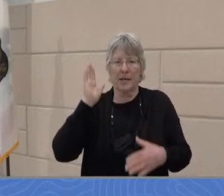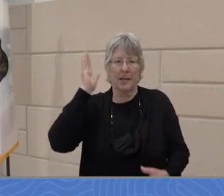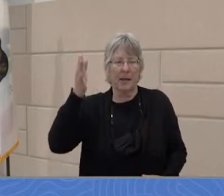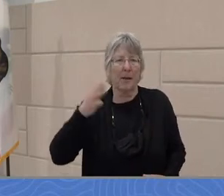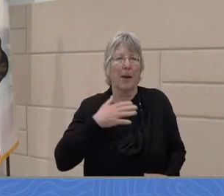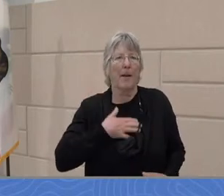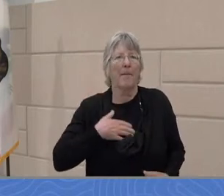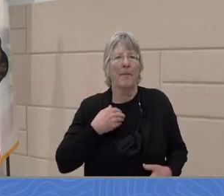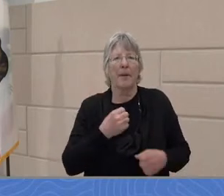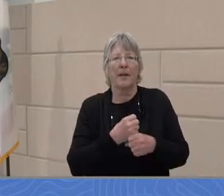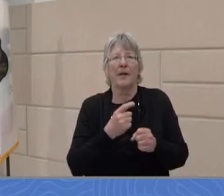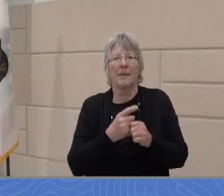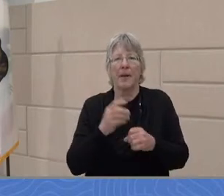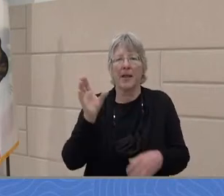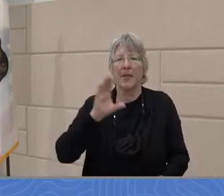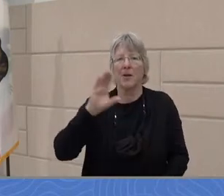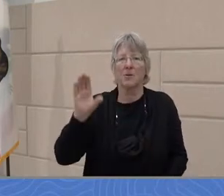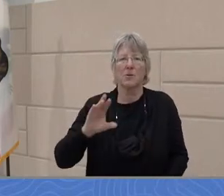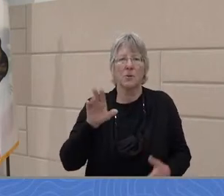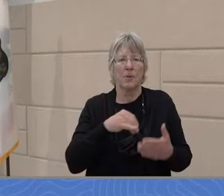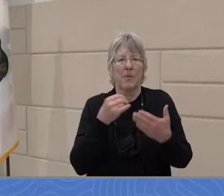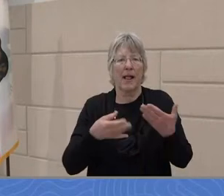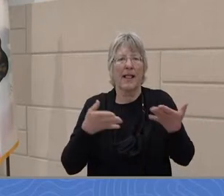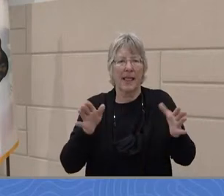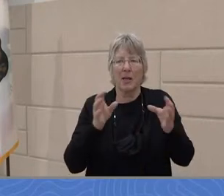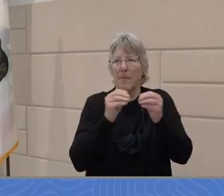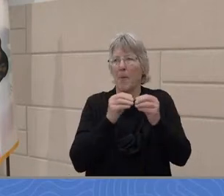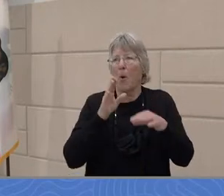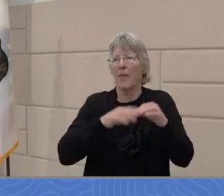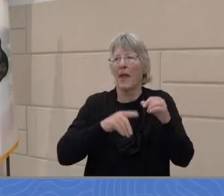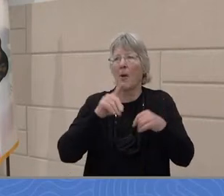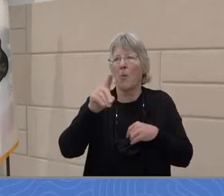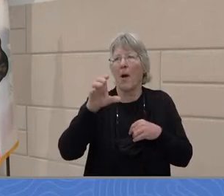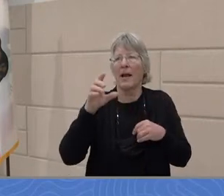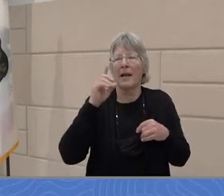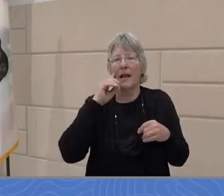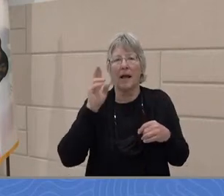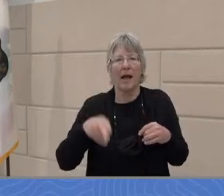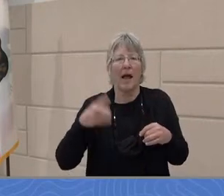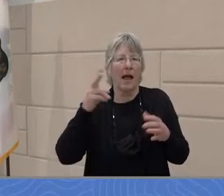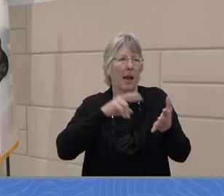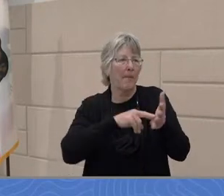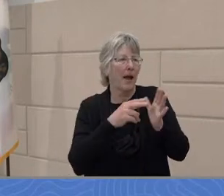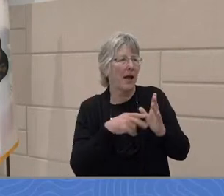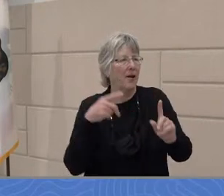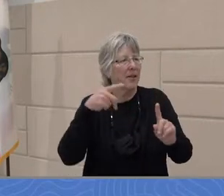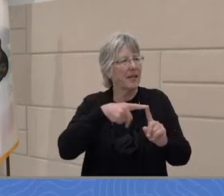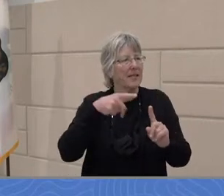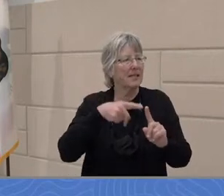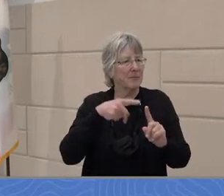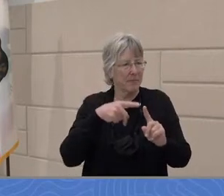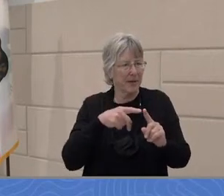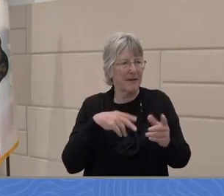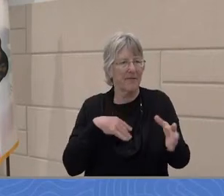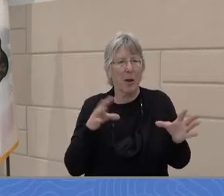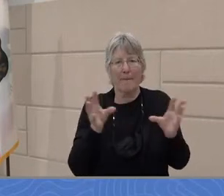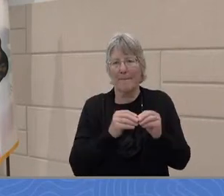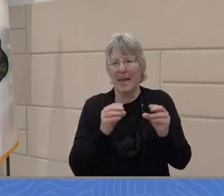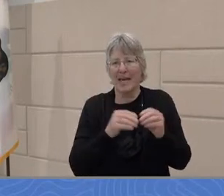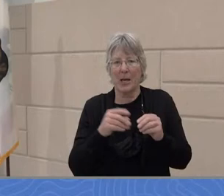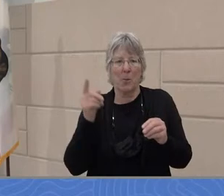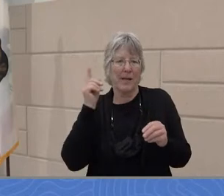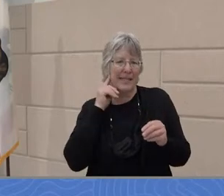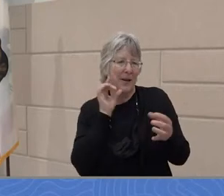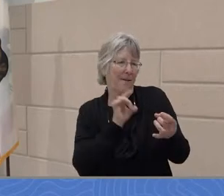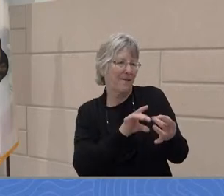นักคงเป็นอากาศโซมโจมือของกรรมทีนซูมได้ทั่วยังนาดำใบอเมริกาโจรมเ